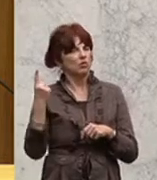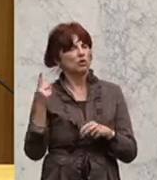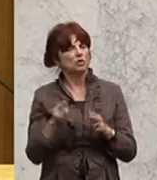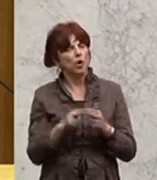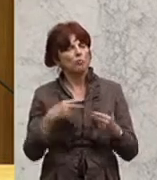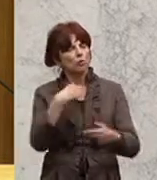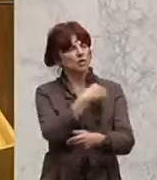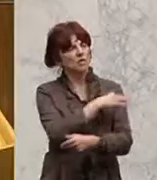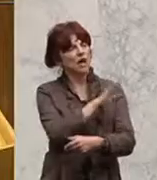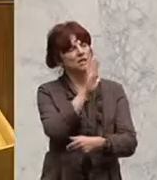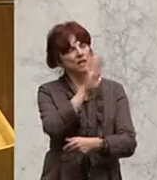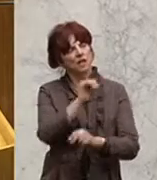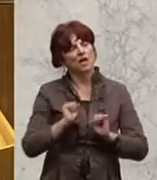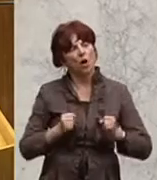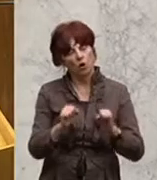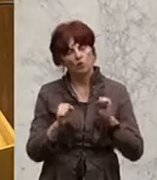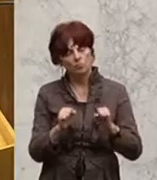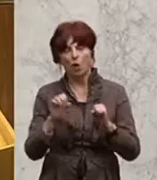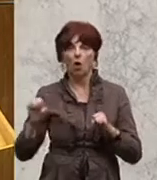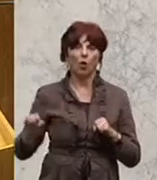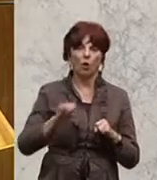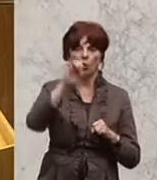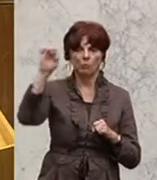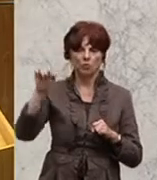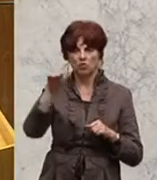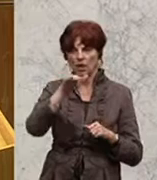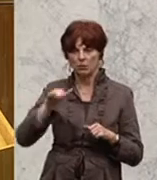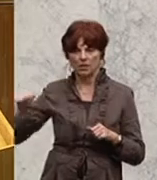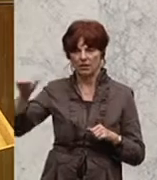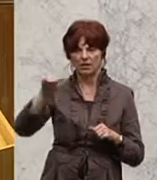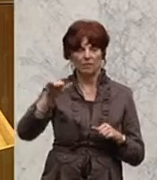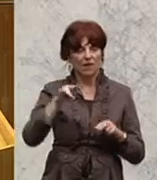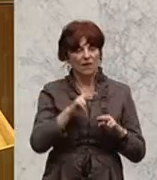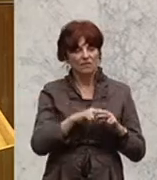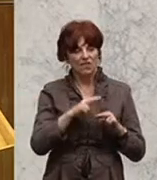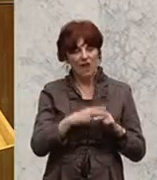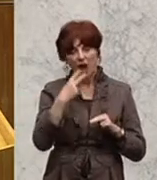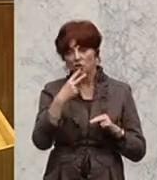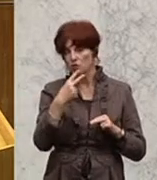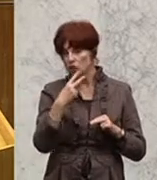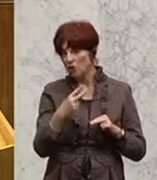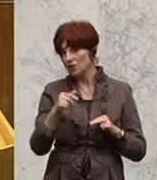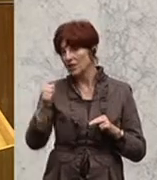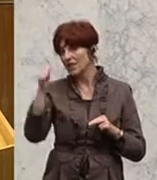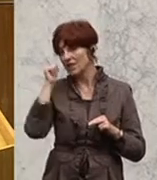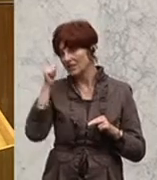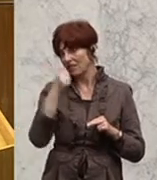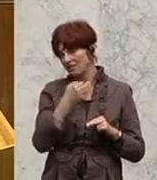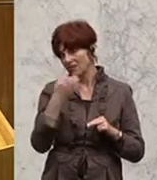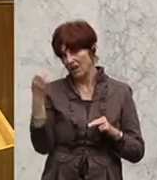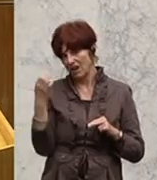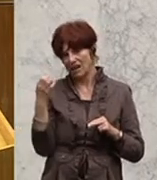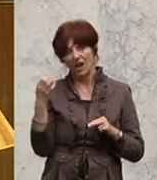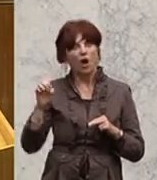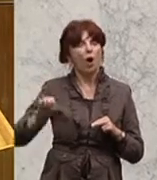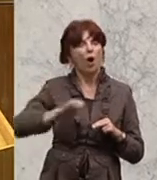europäischer Ebene. Wenn man sich die Fakten des gestrigen Tages ansieht, was letztendlich auf europäischer Ebene